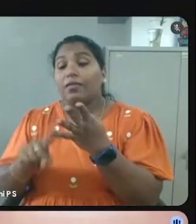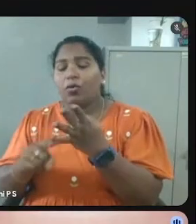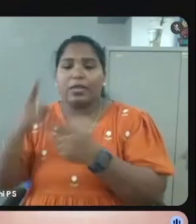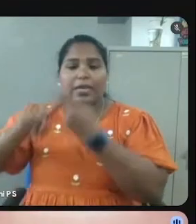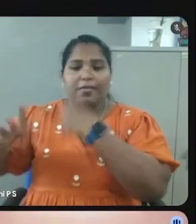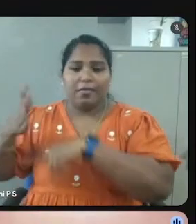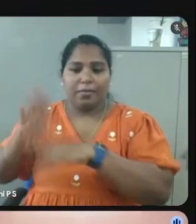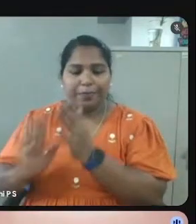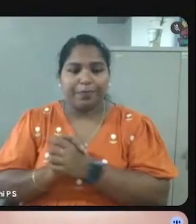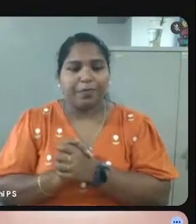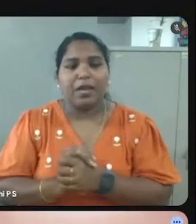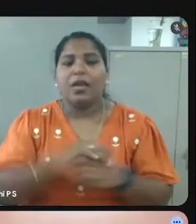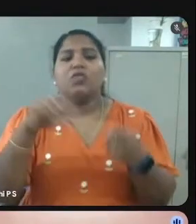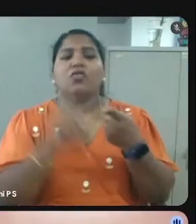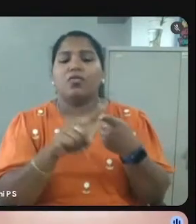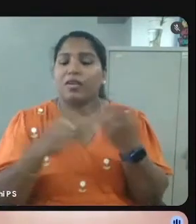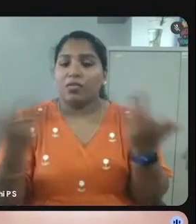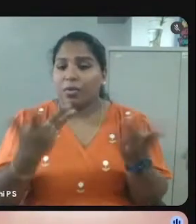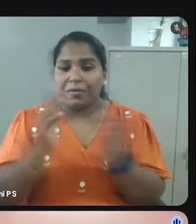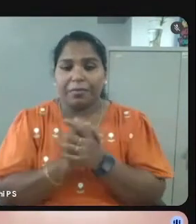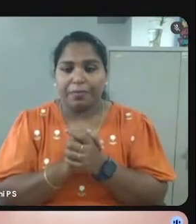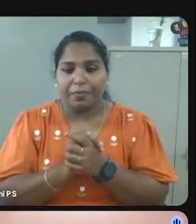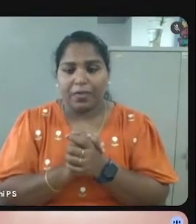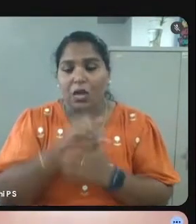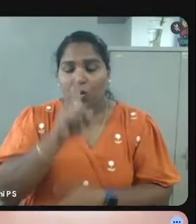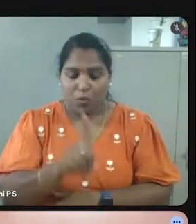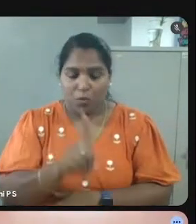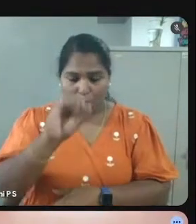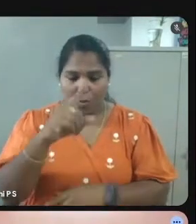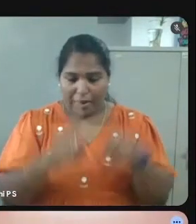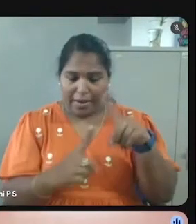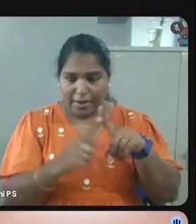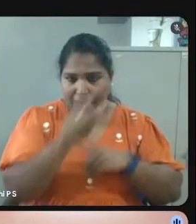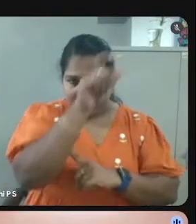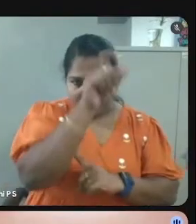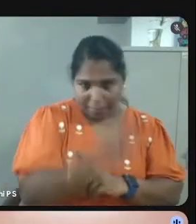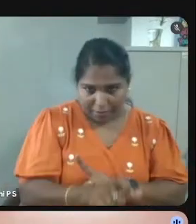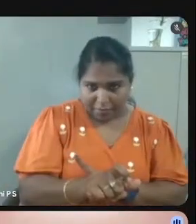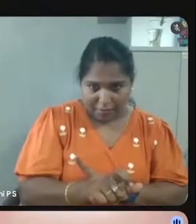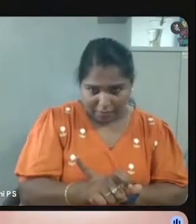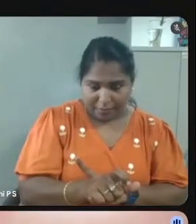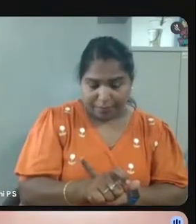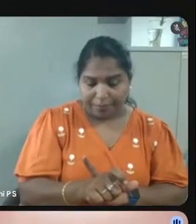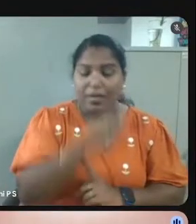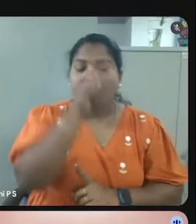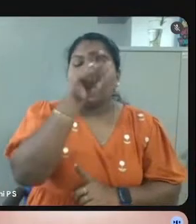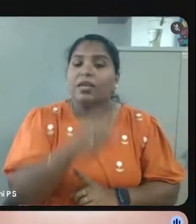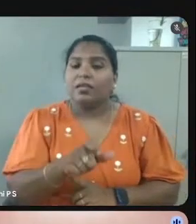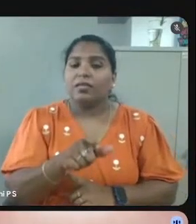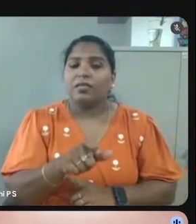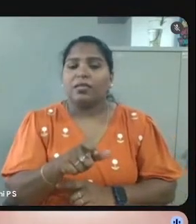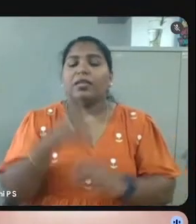തെറാപ്യൂട്ടിക് കമ്മ്യൂണിക്കേഷൻ പറയുന്നത് ഒരു ഓക്യുപ്പേഷണൽ തെറപ്പിസ്റ്റ് കമ്മ്യൂണിക്കേഷൻ സ്കില്ലും വളരെ ഒരു